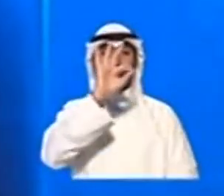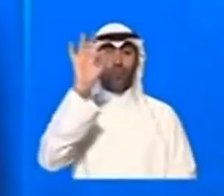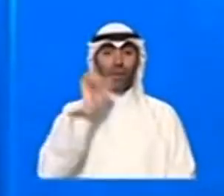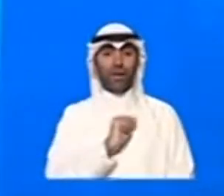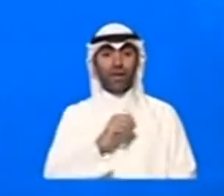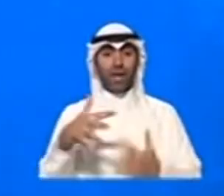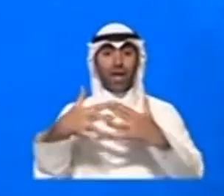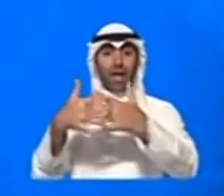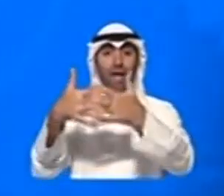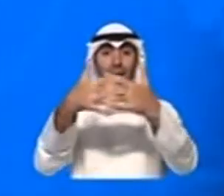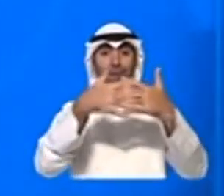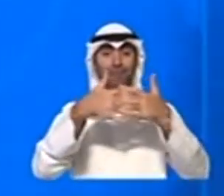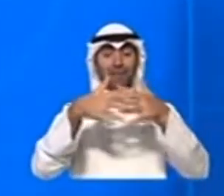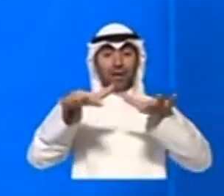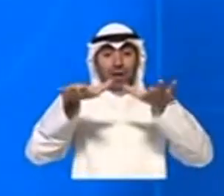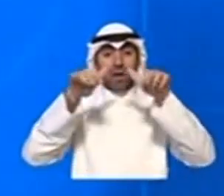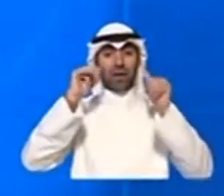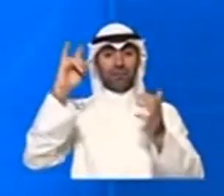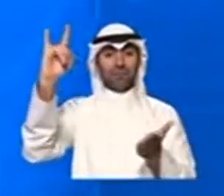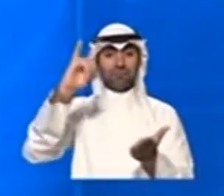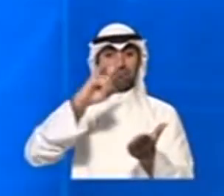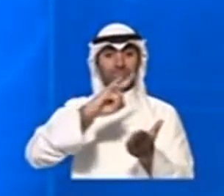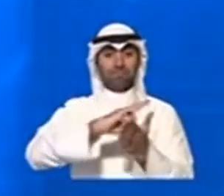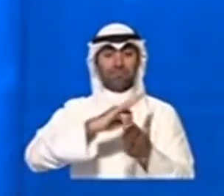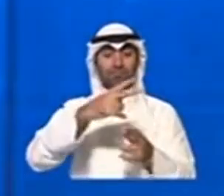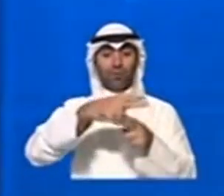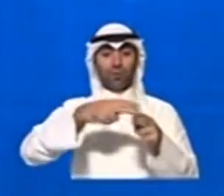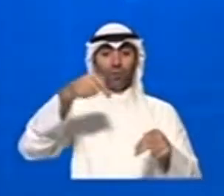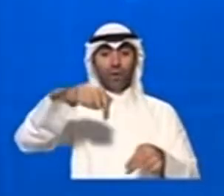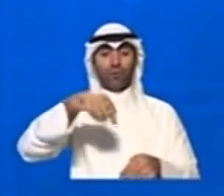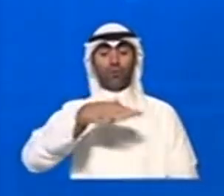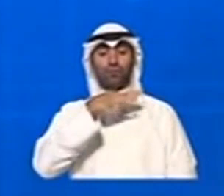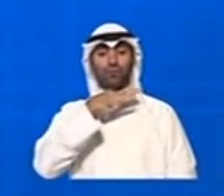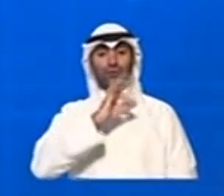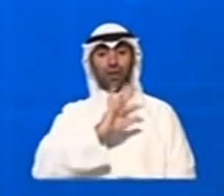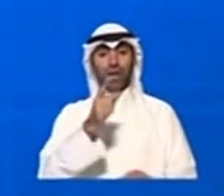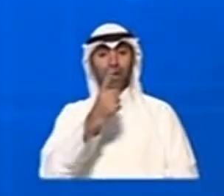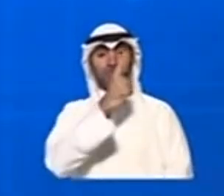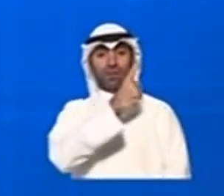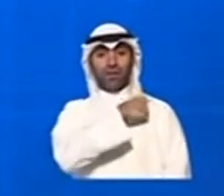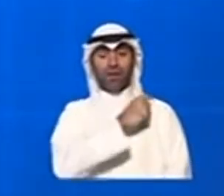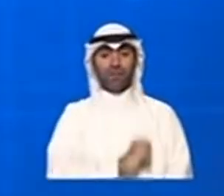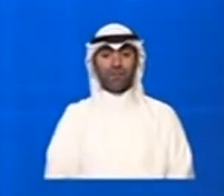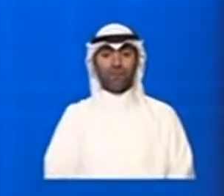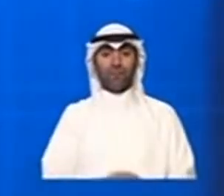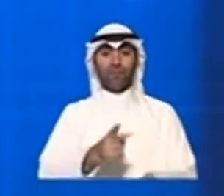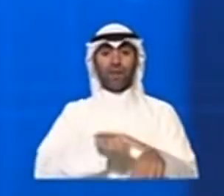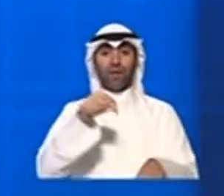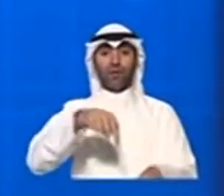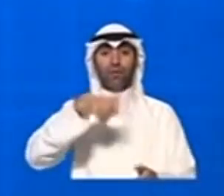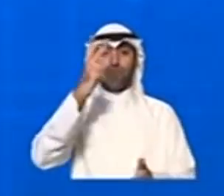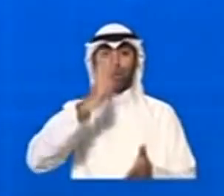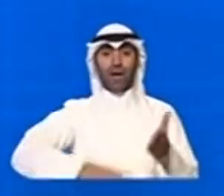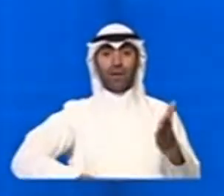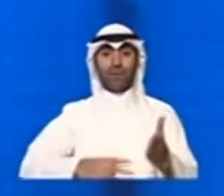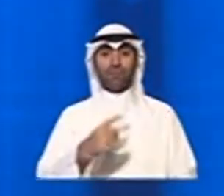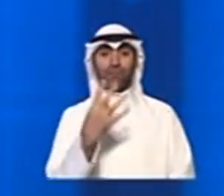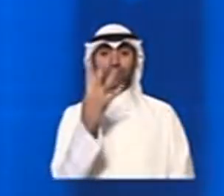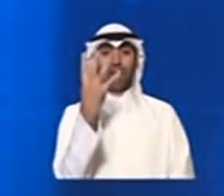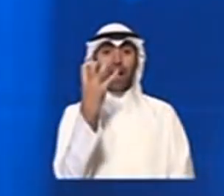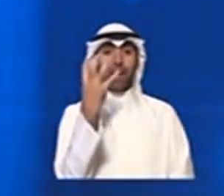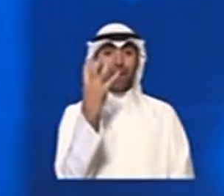بهذه المناسبة. وذكر البيان أن القرارات الوزارية رقم 463 457